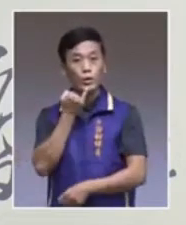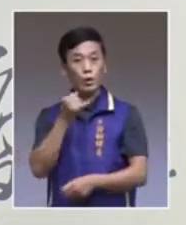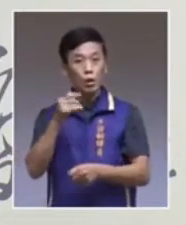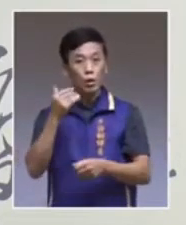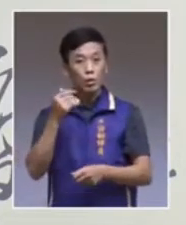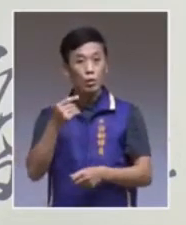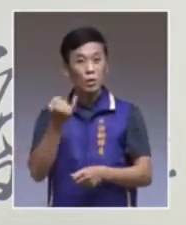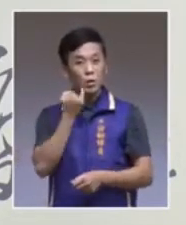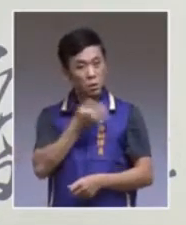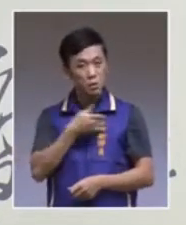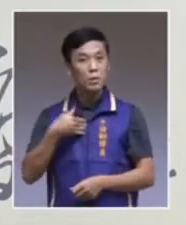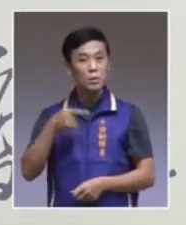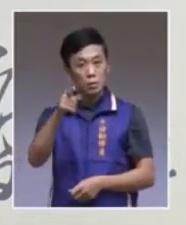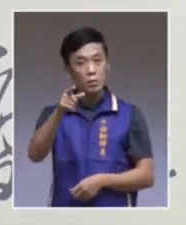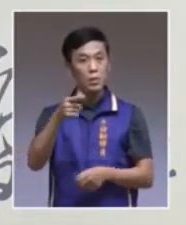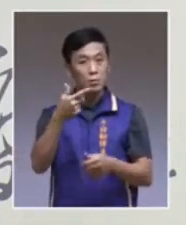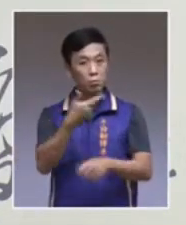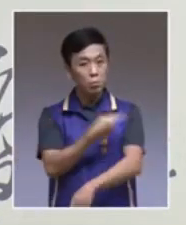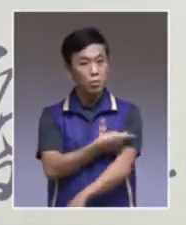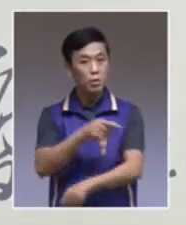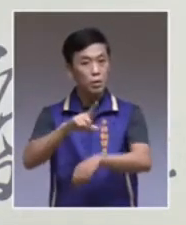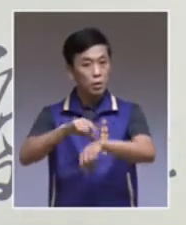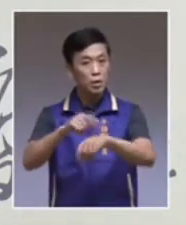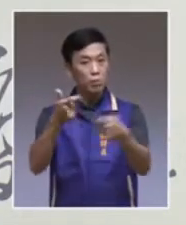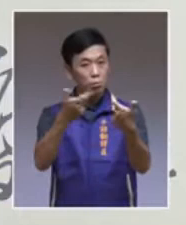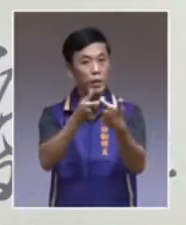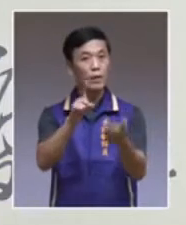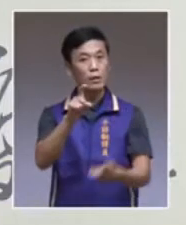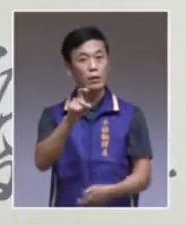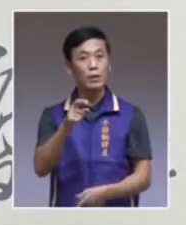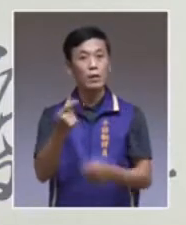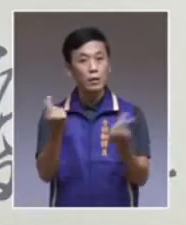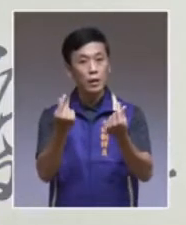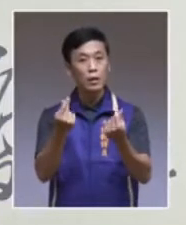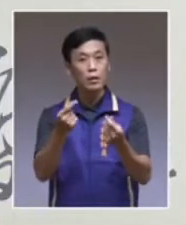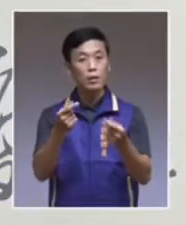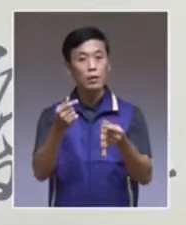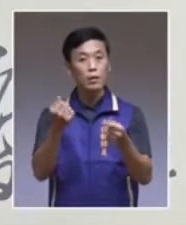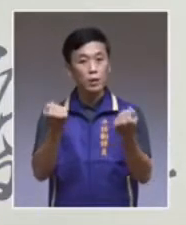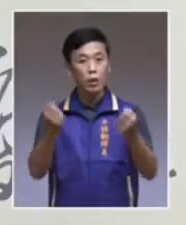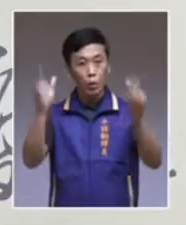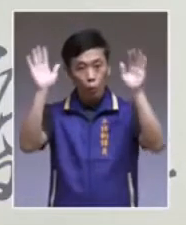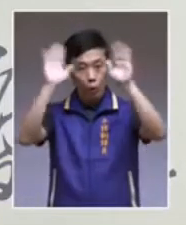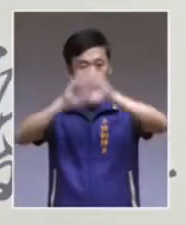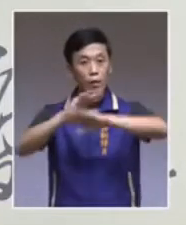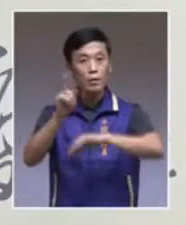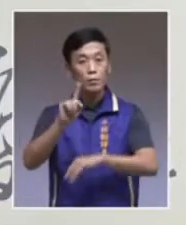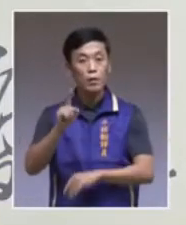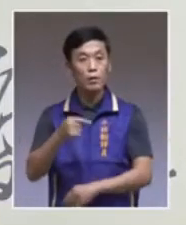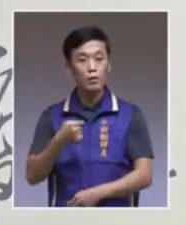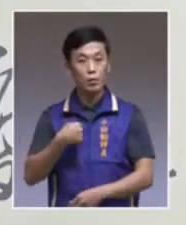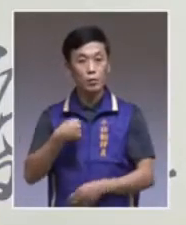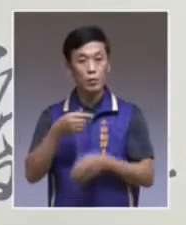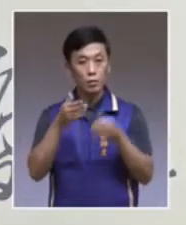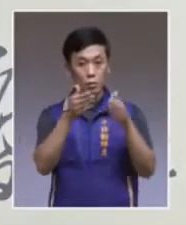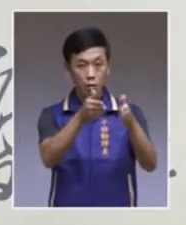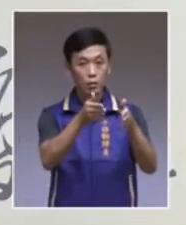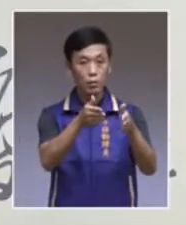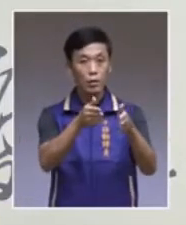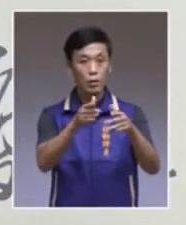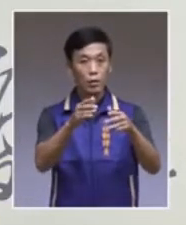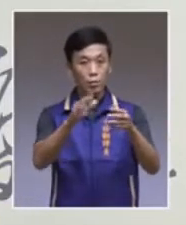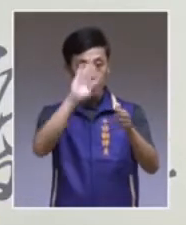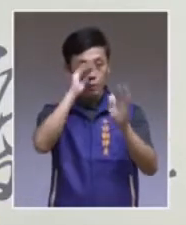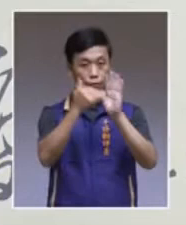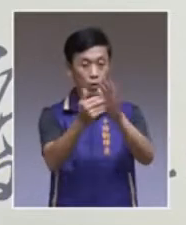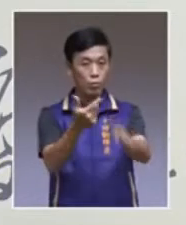真的是没办法，好，那我就会建议说，譬如说在晚上，好，那我们在几个大型接种